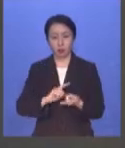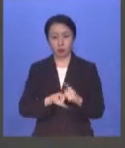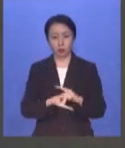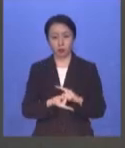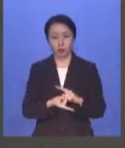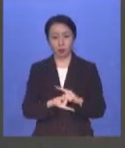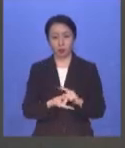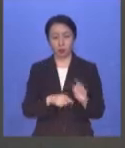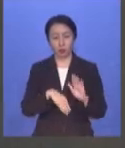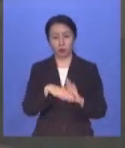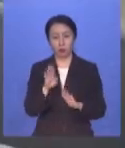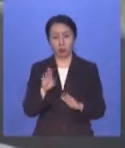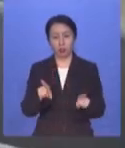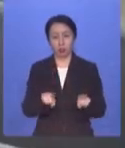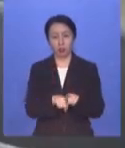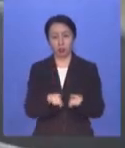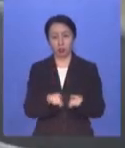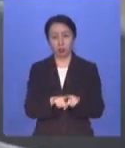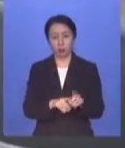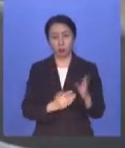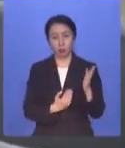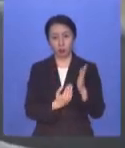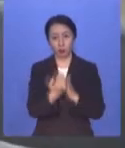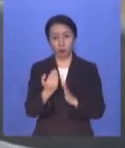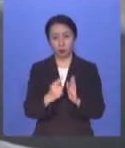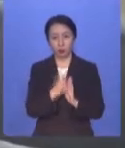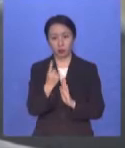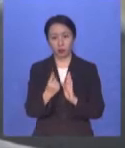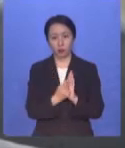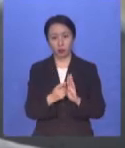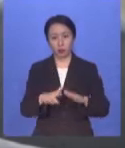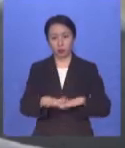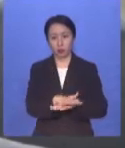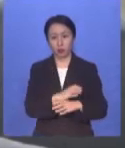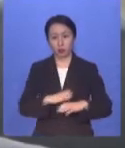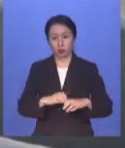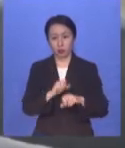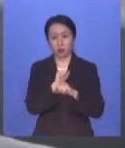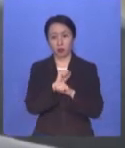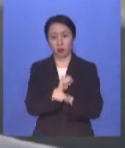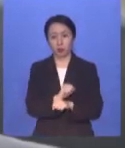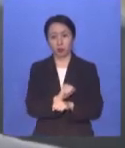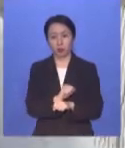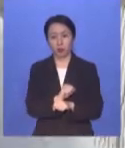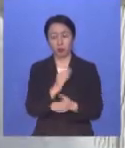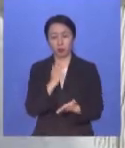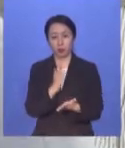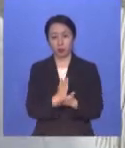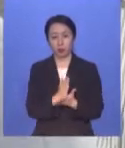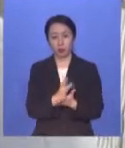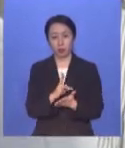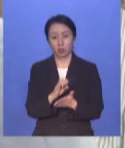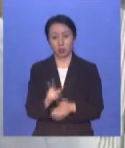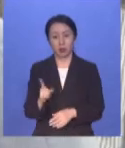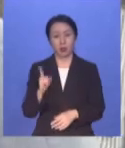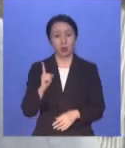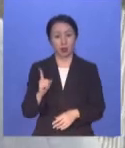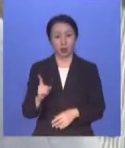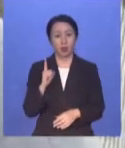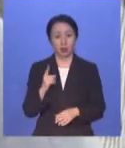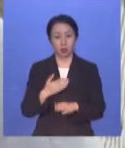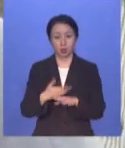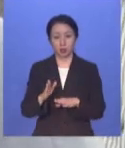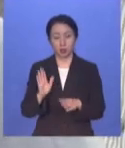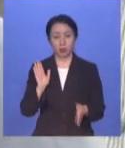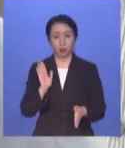и модернизации. Также поднят вопрос общей антитеррористической защищенности и наличии лицензированной охраны. Отдельно